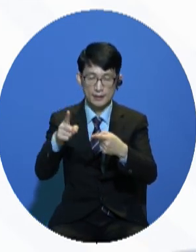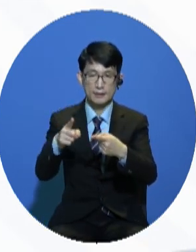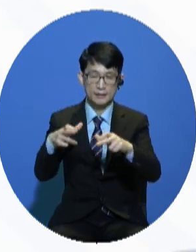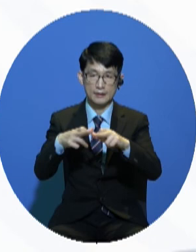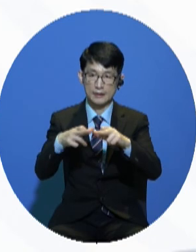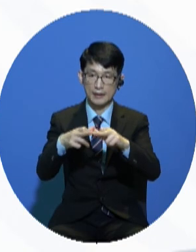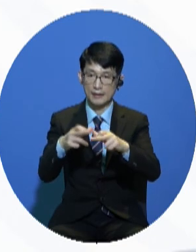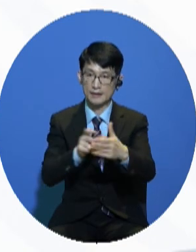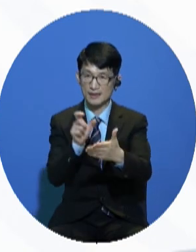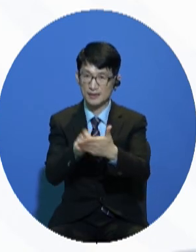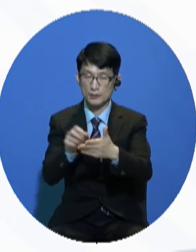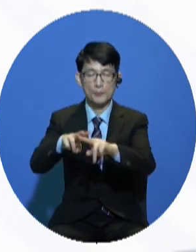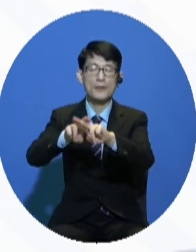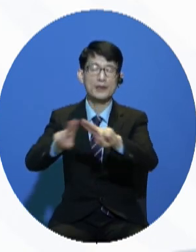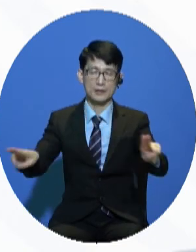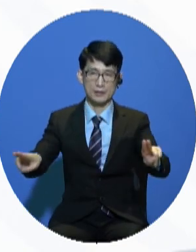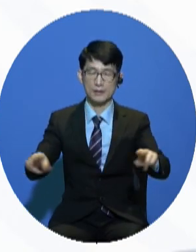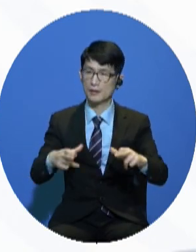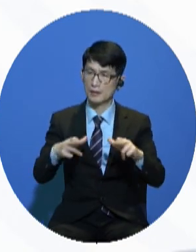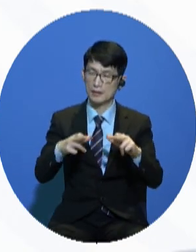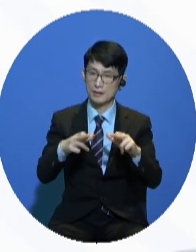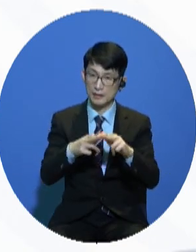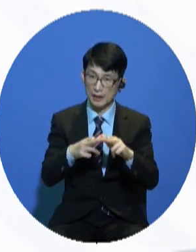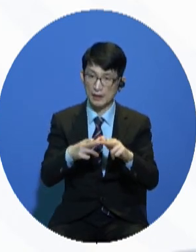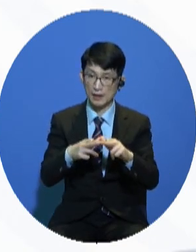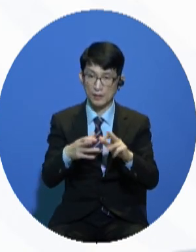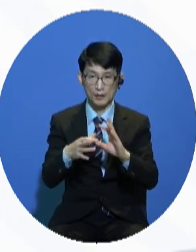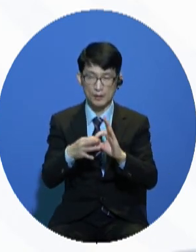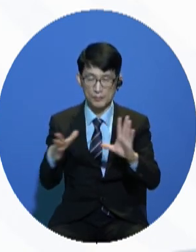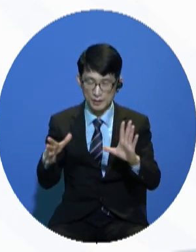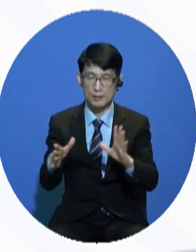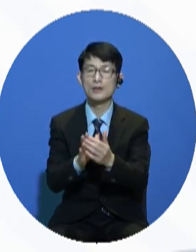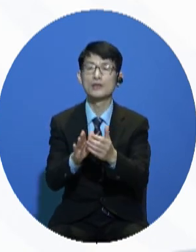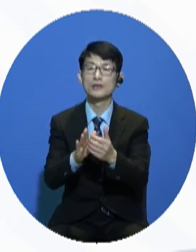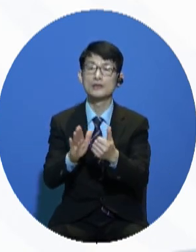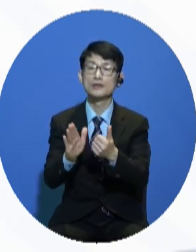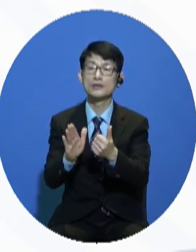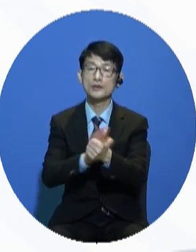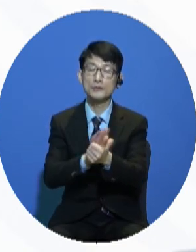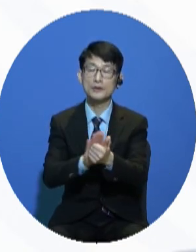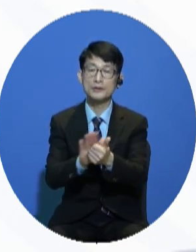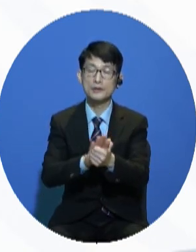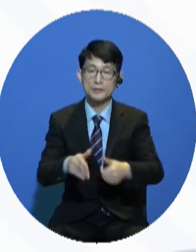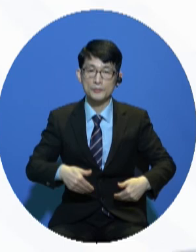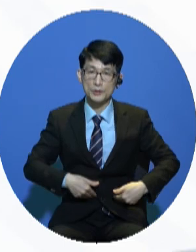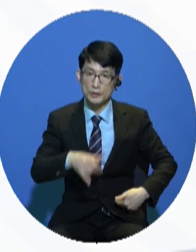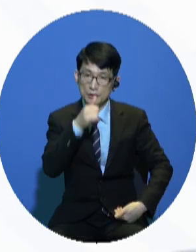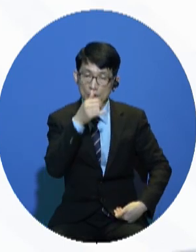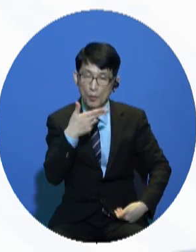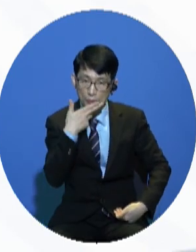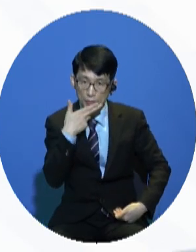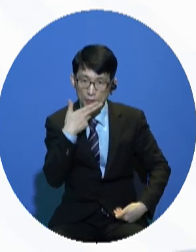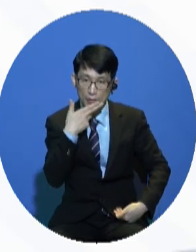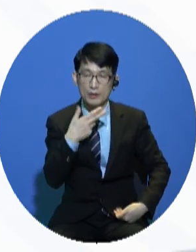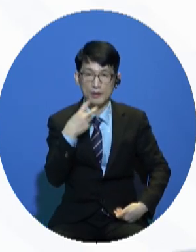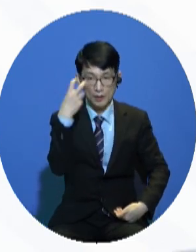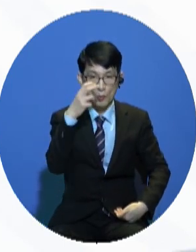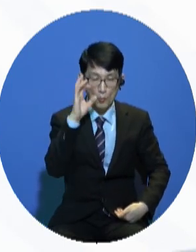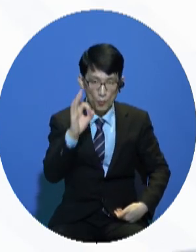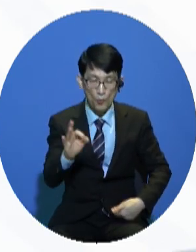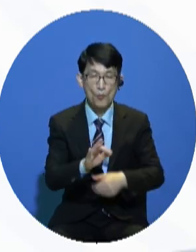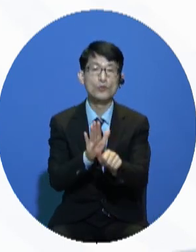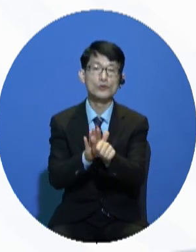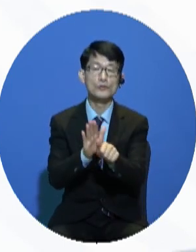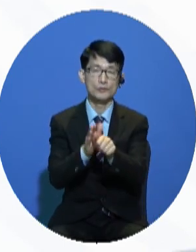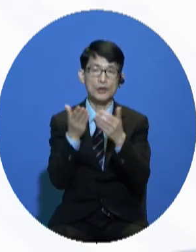폐지하는 겁니다. 그래서 이 사람이 장애인이냐 아니냐가 중요한 게 아니라 장애 서비스를 필요로 하느냐 필요하지 않느냐를 중심으로 대상자를 선정하고 필요한